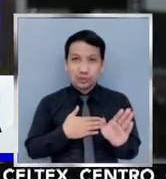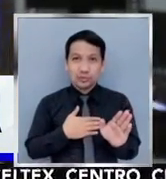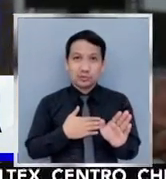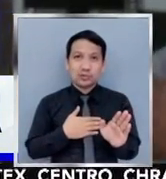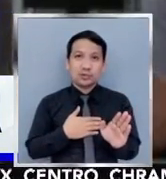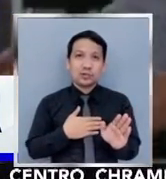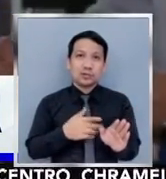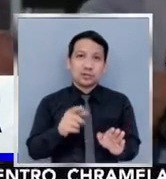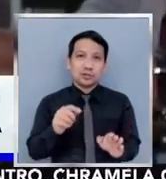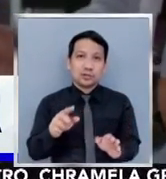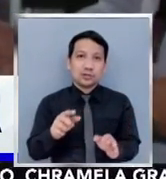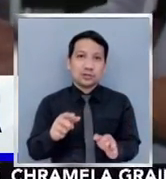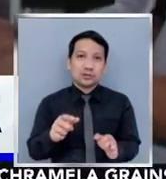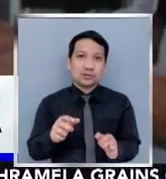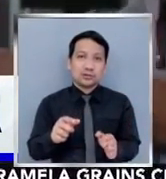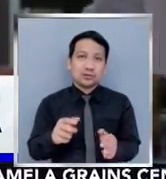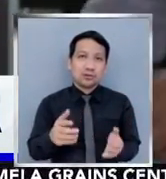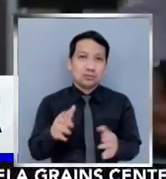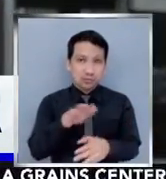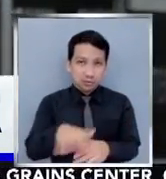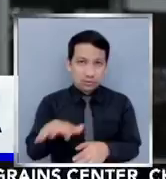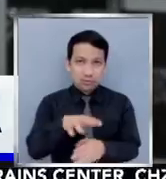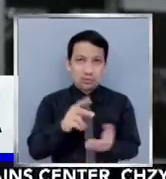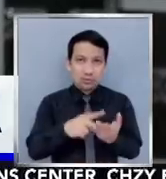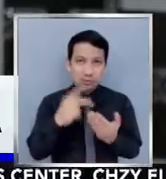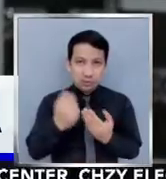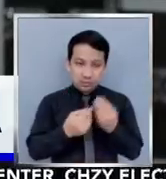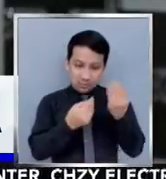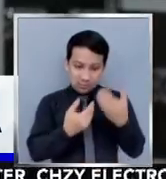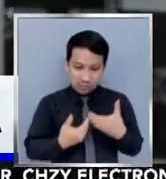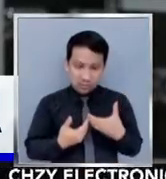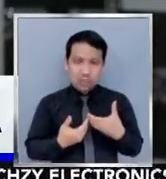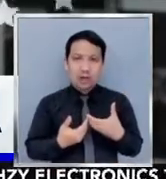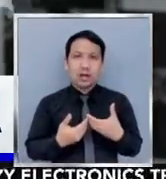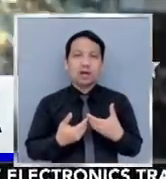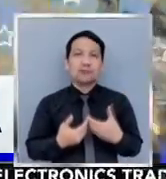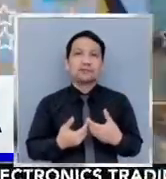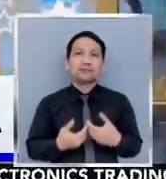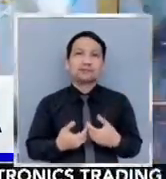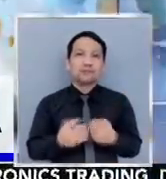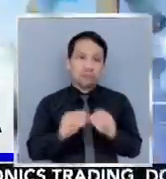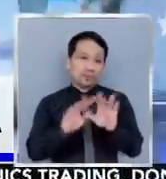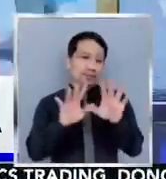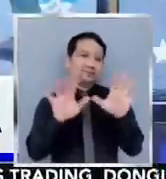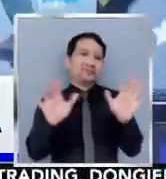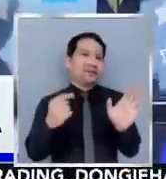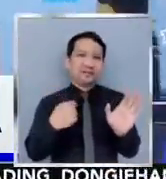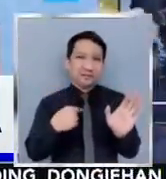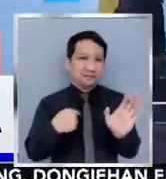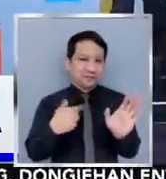Talagang lahat ng projects na binigay nila sa akin, nag-shine ako.